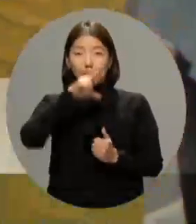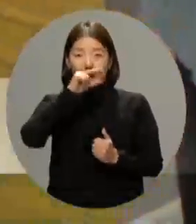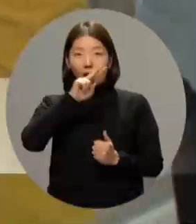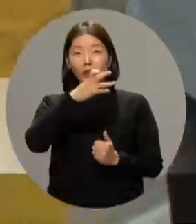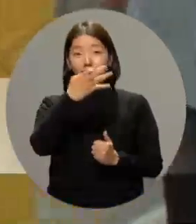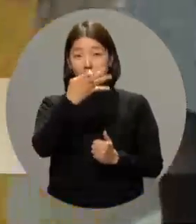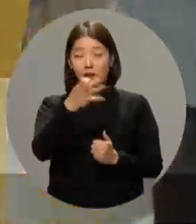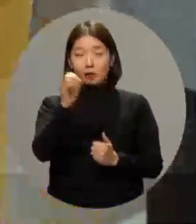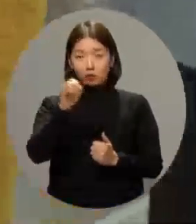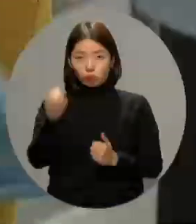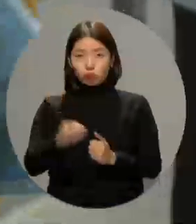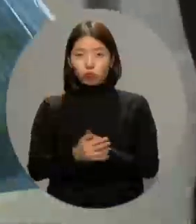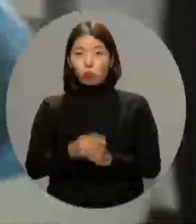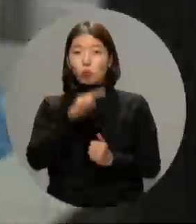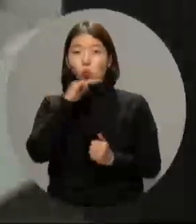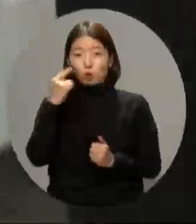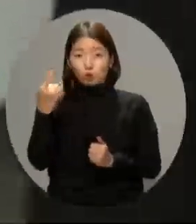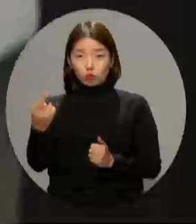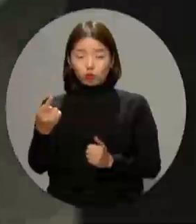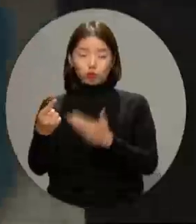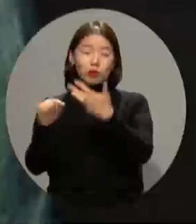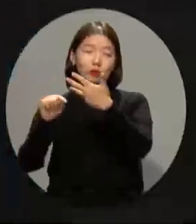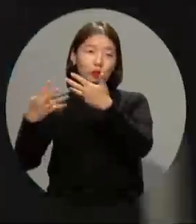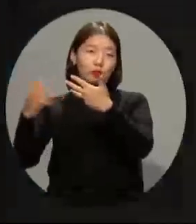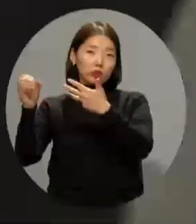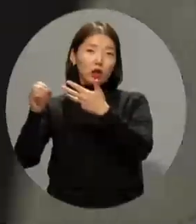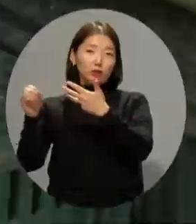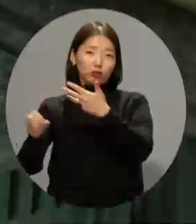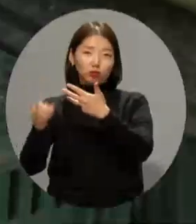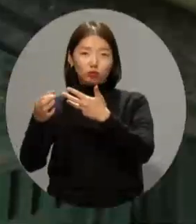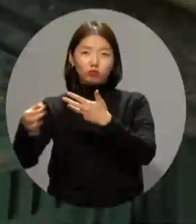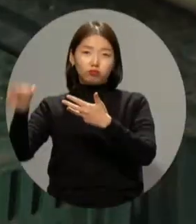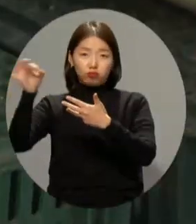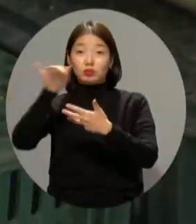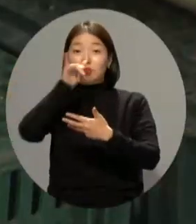대파 14%, 건고추는 8.4% 각각 올랐습니다.